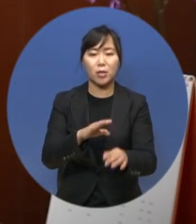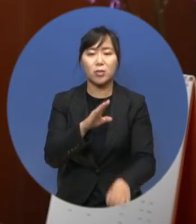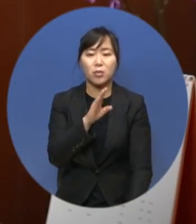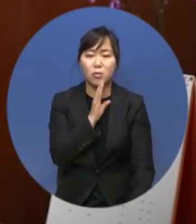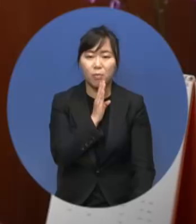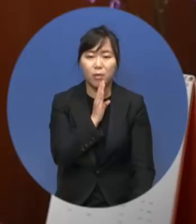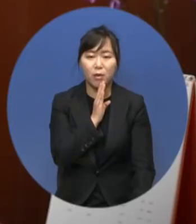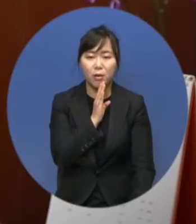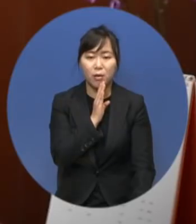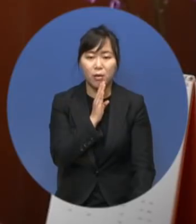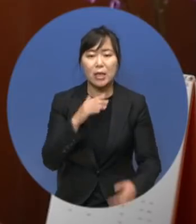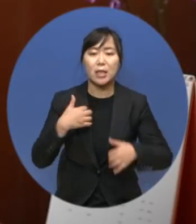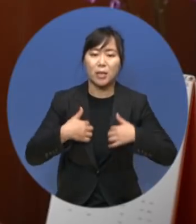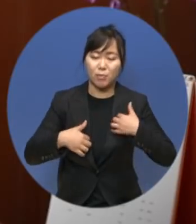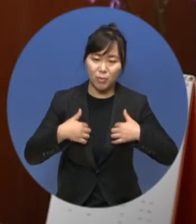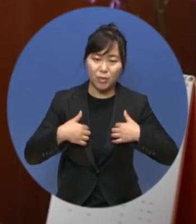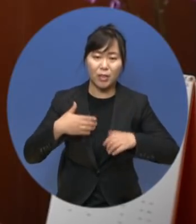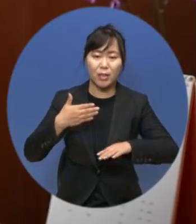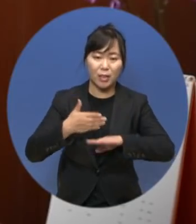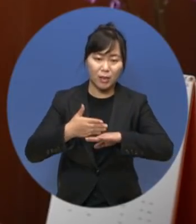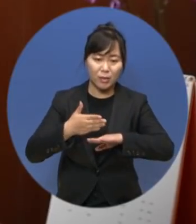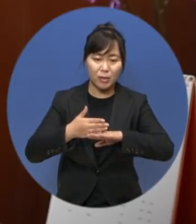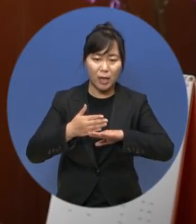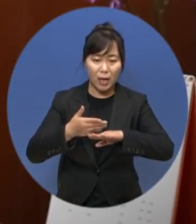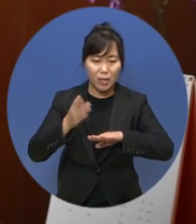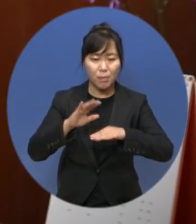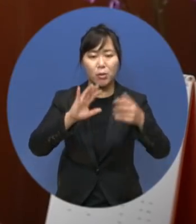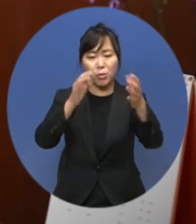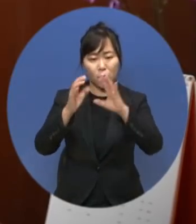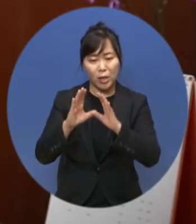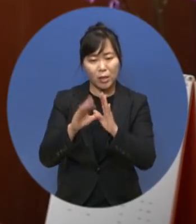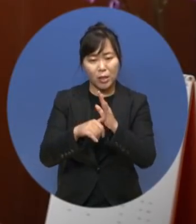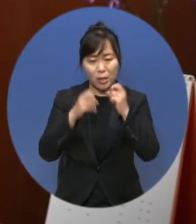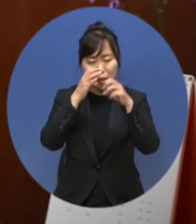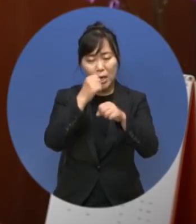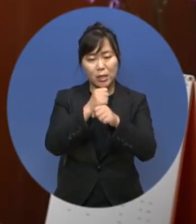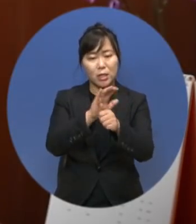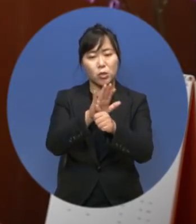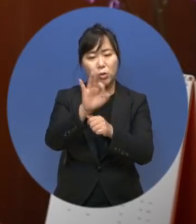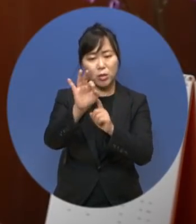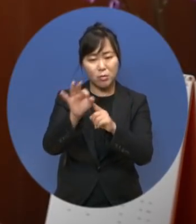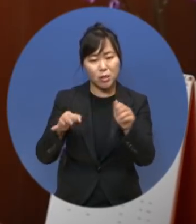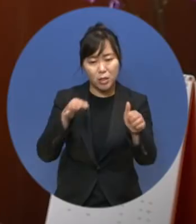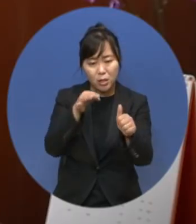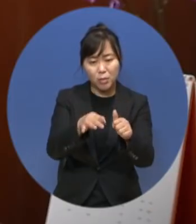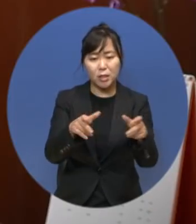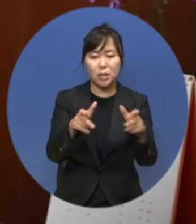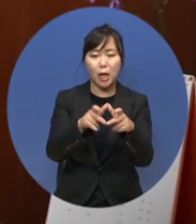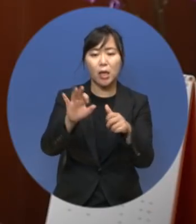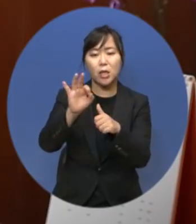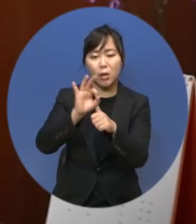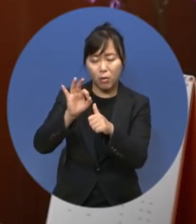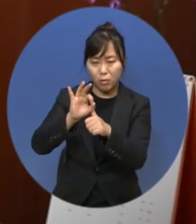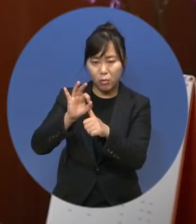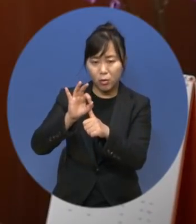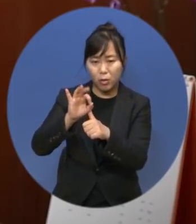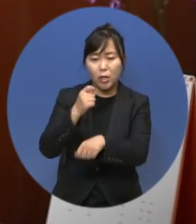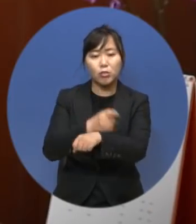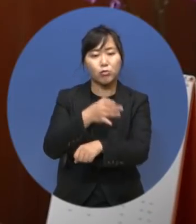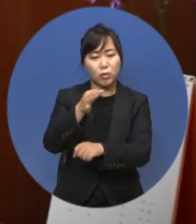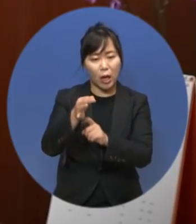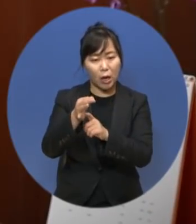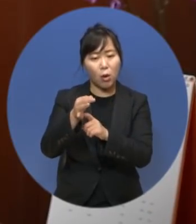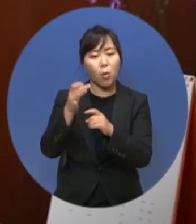상당히 기쁘고 감사한 일이지만, 논의 과정에서 창작 지원금 지급이 장애연금이나 수당